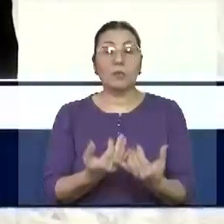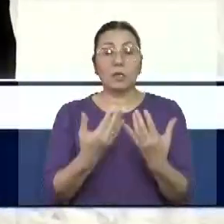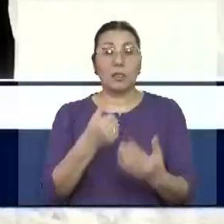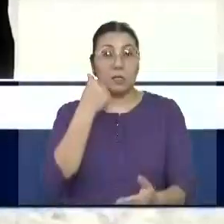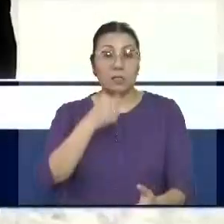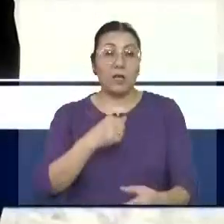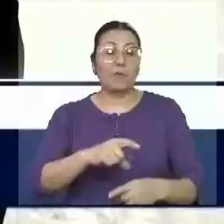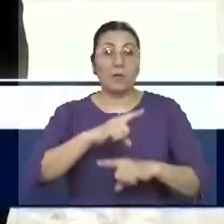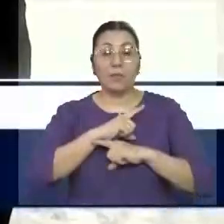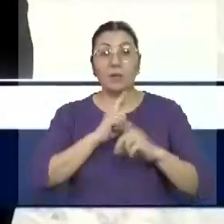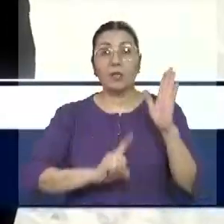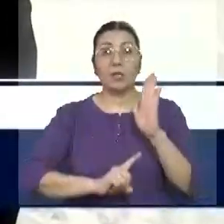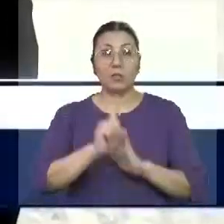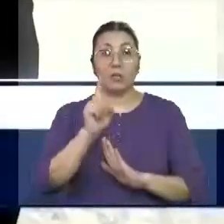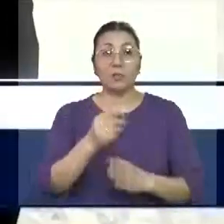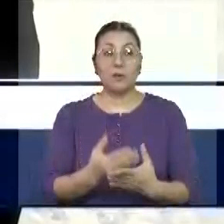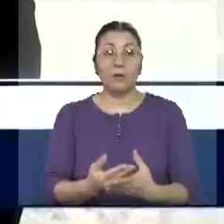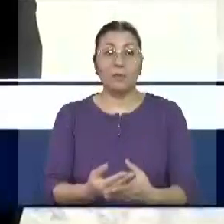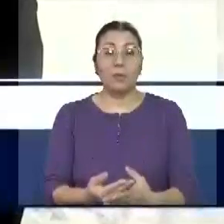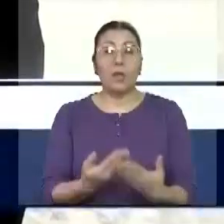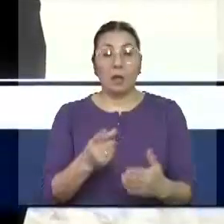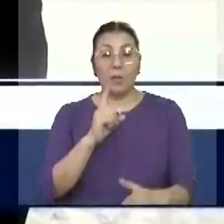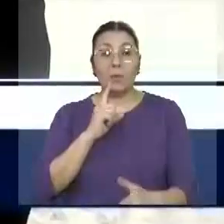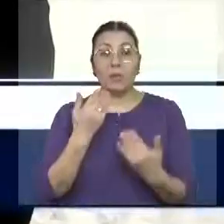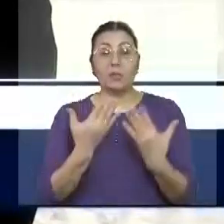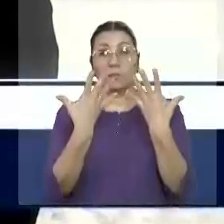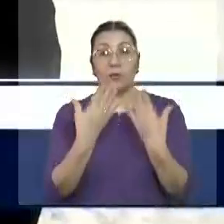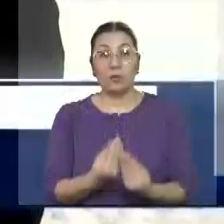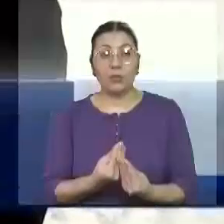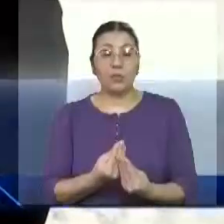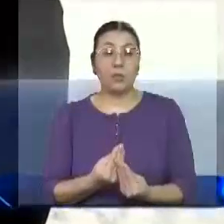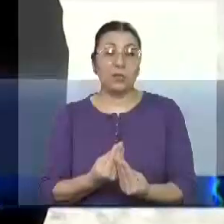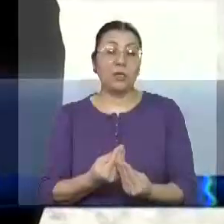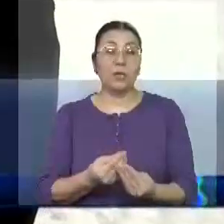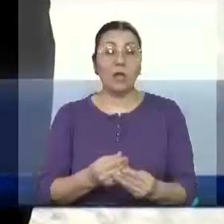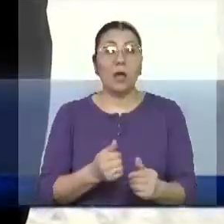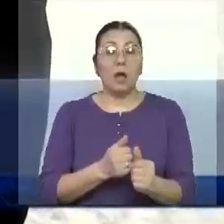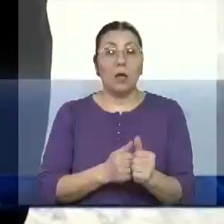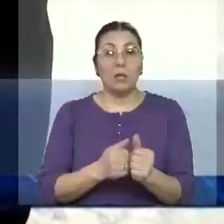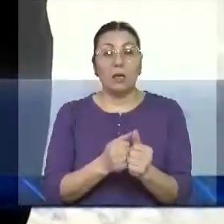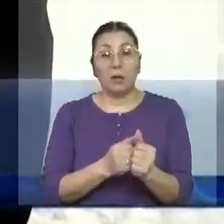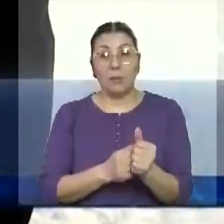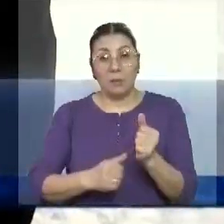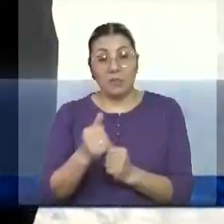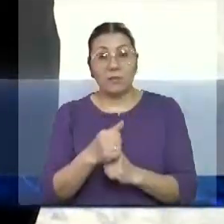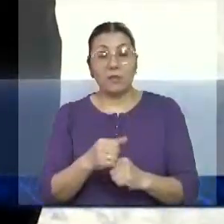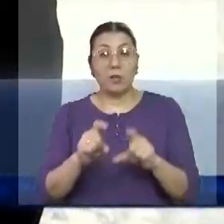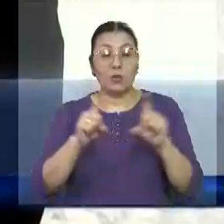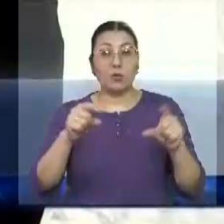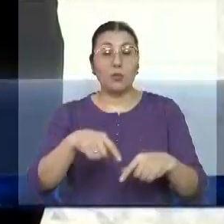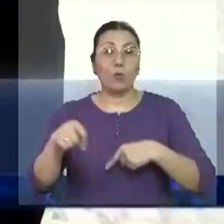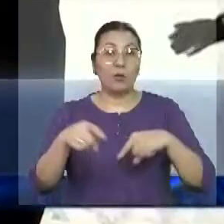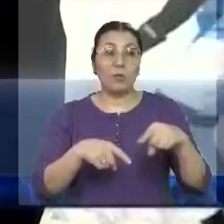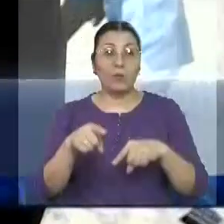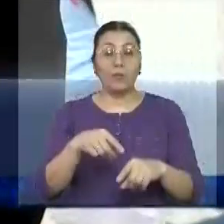Завтра финальная часть. Они отыграют. Ну, пока на сегодняшний день фаворит идет школа футбола. Аздюшор. Вот, двумя командами